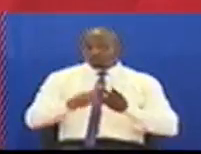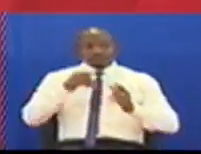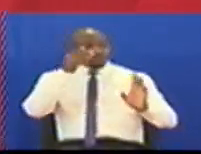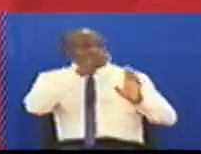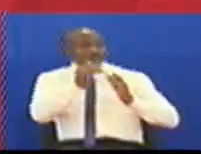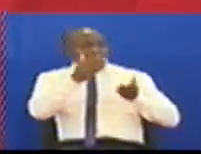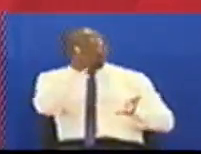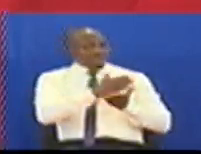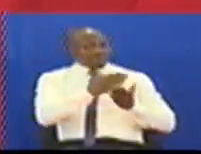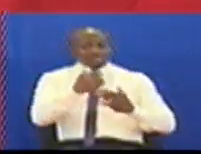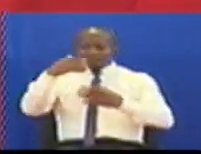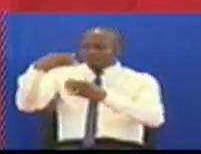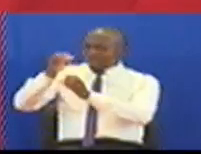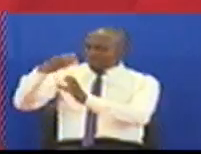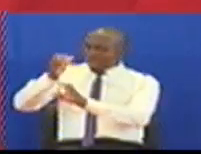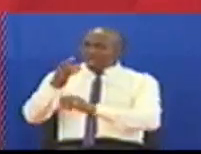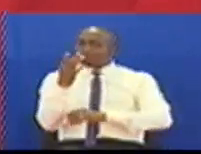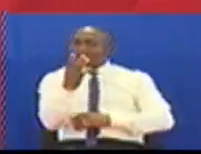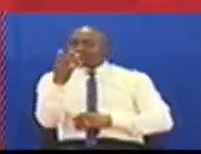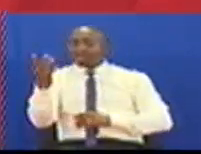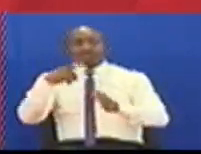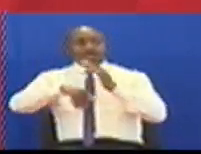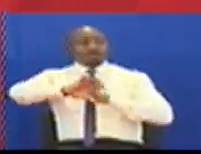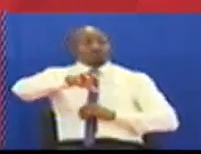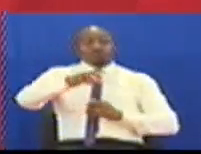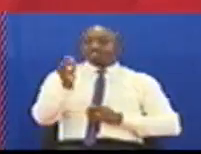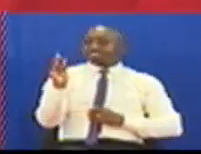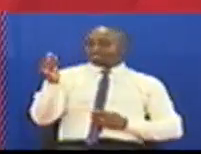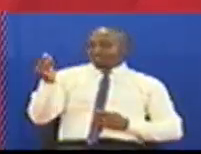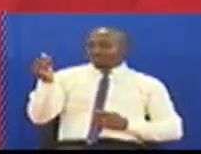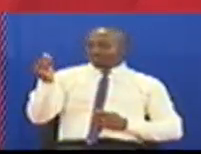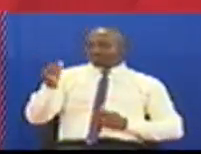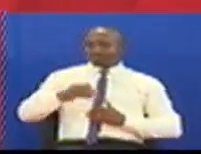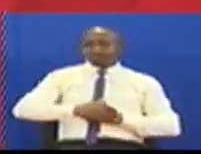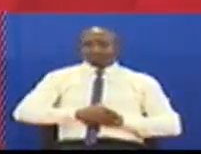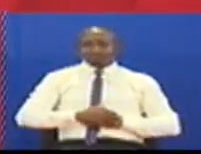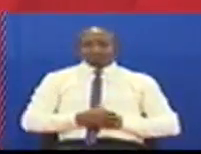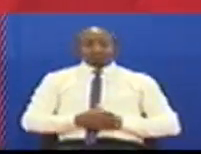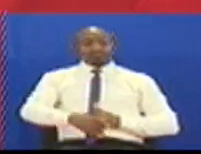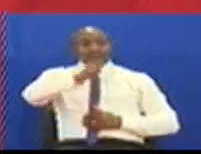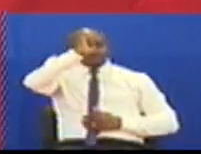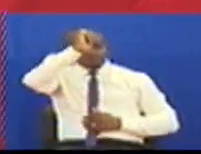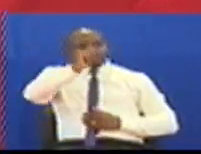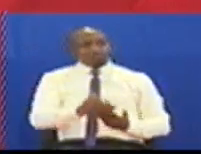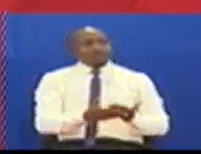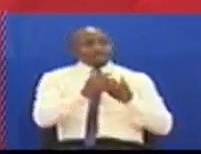ya ukamilishaji wa maabara 44 ndani ya mkoa wa Shinyanga. Mheshimiwa Naibu